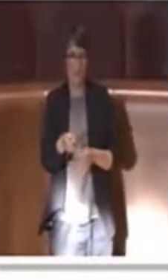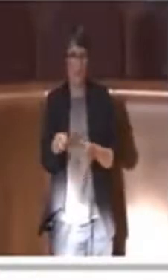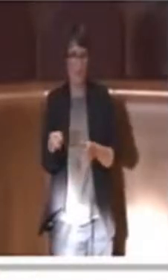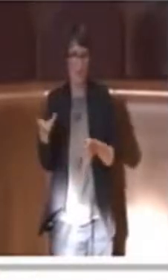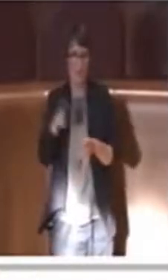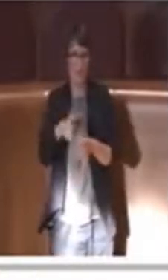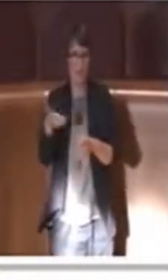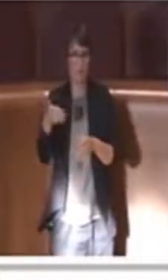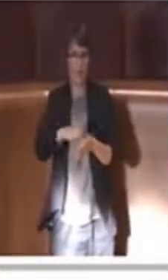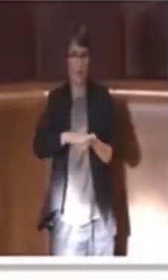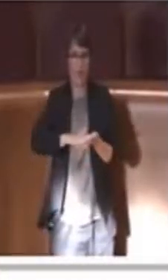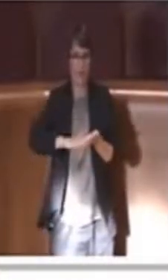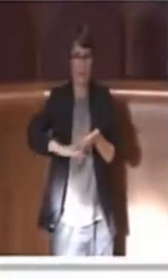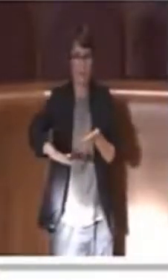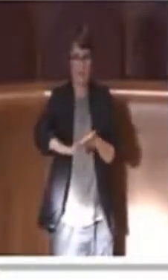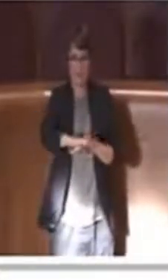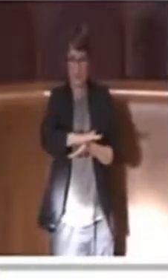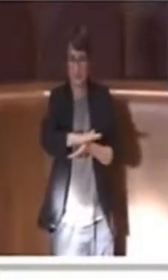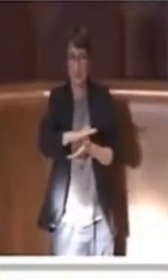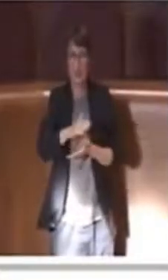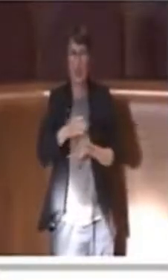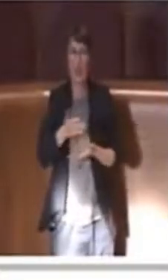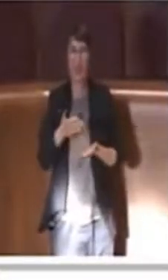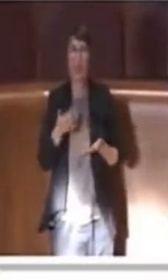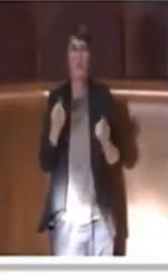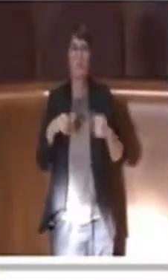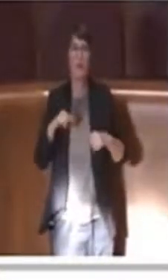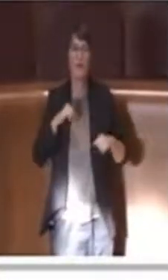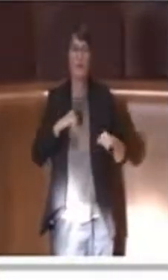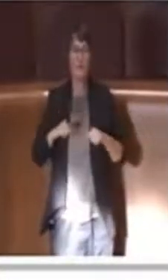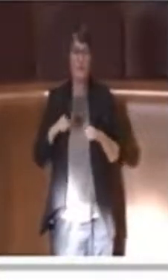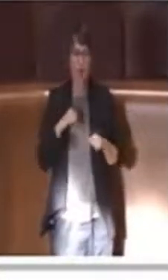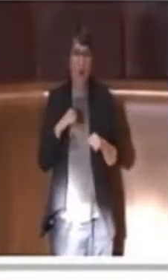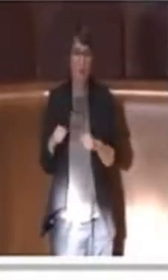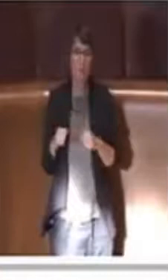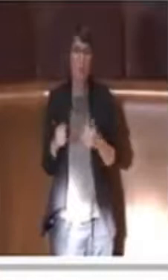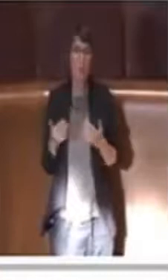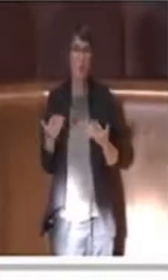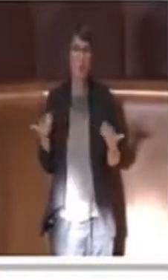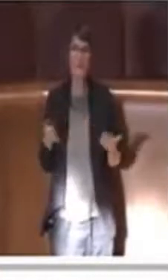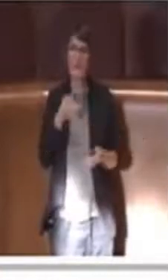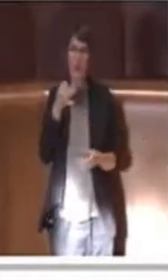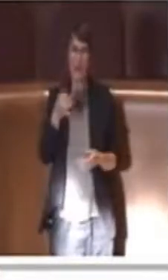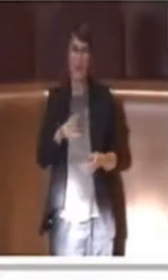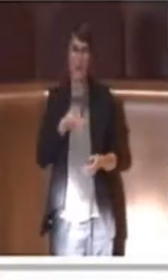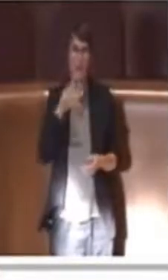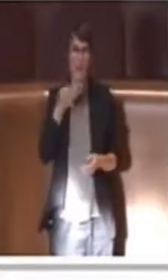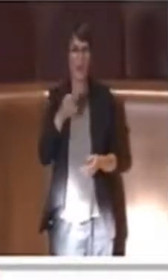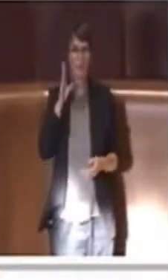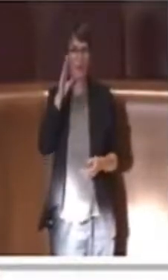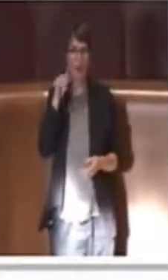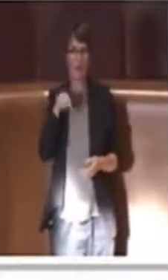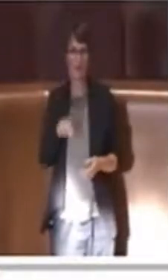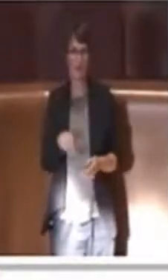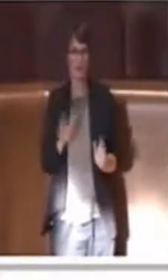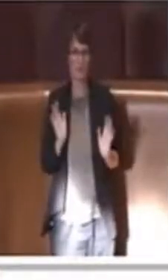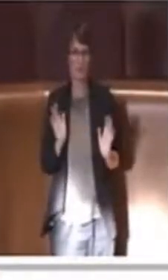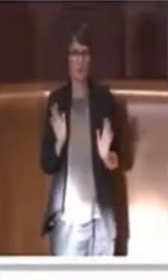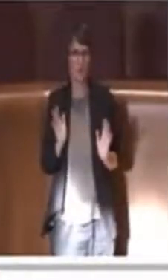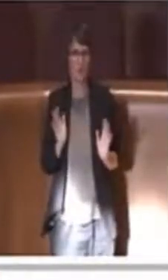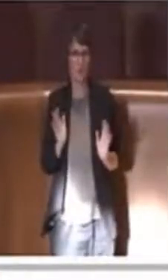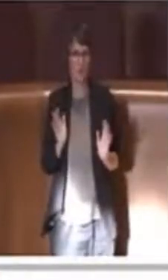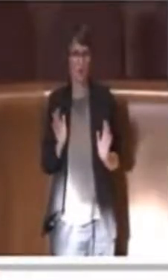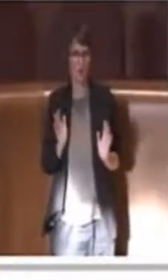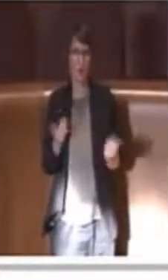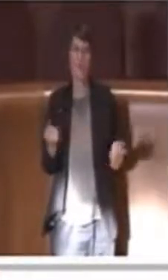voglio dire, anzi, questa amministrazione si è fatta portavoce. Diverso è invece il discorso, ripeto, di quando si